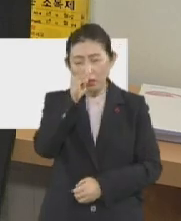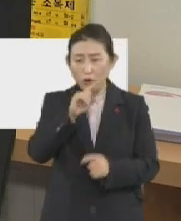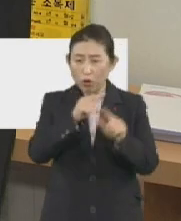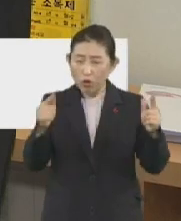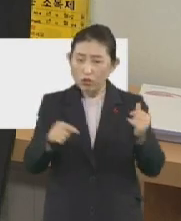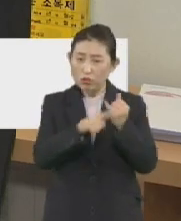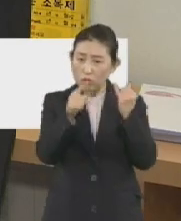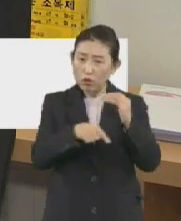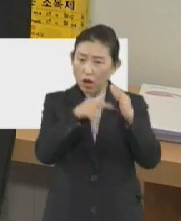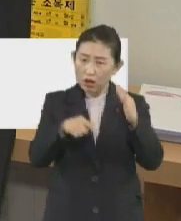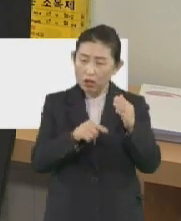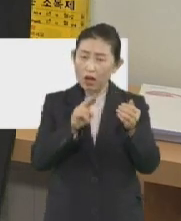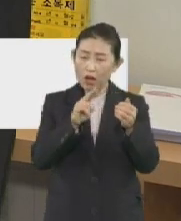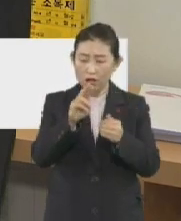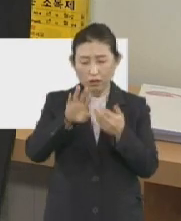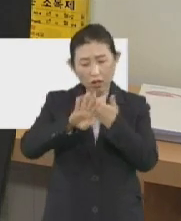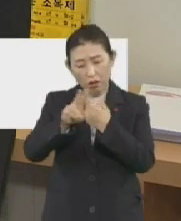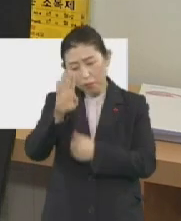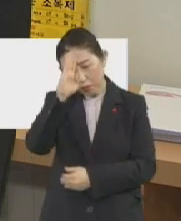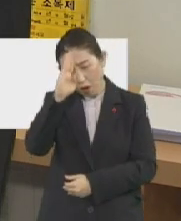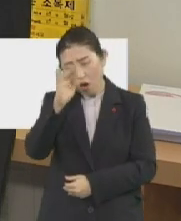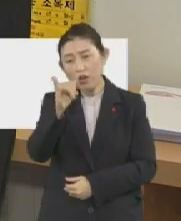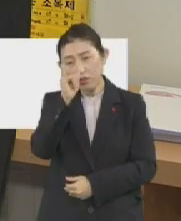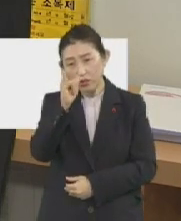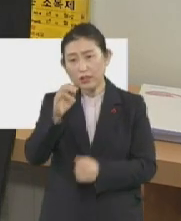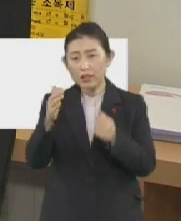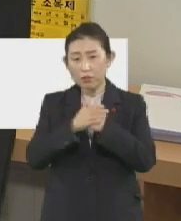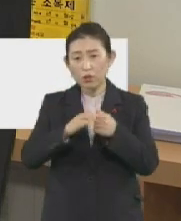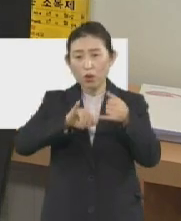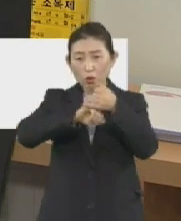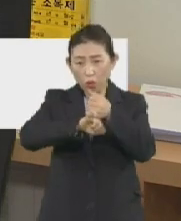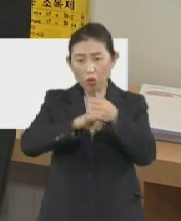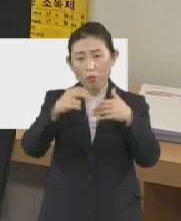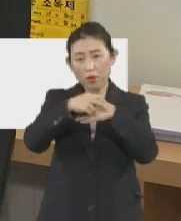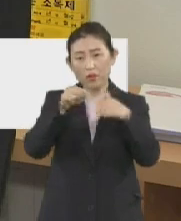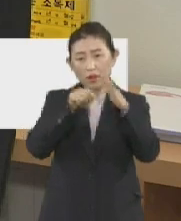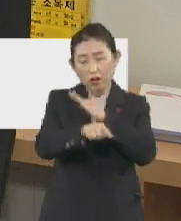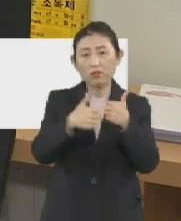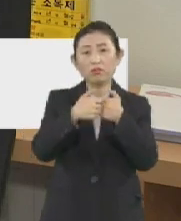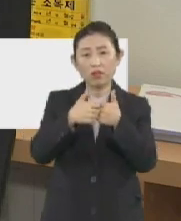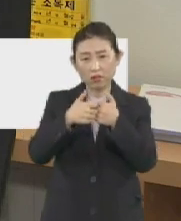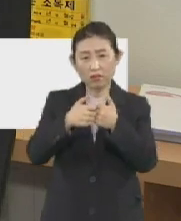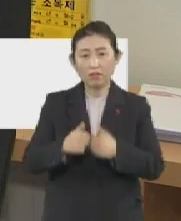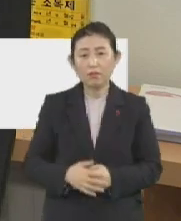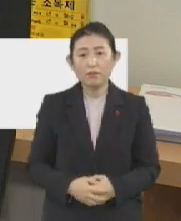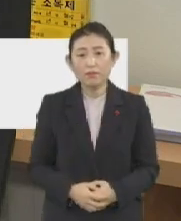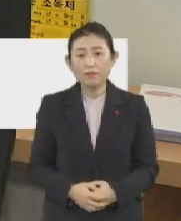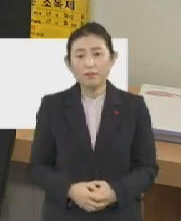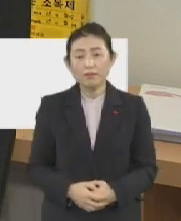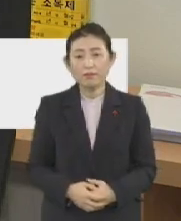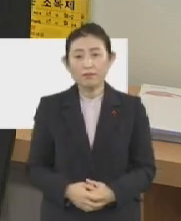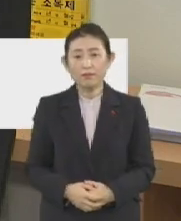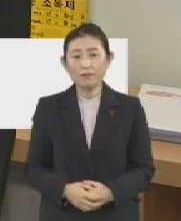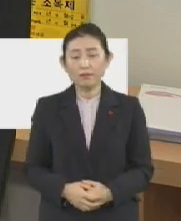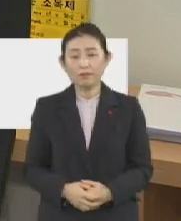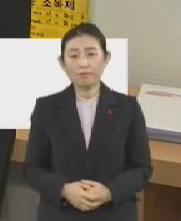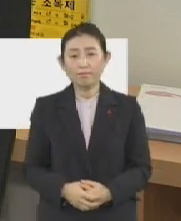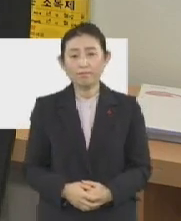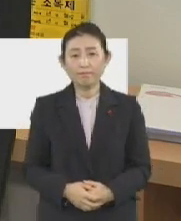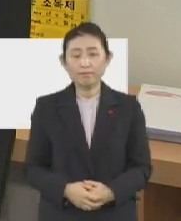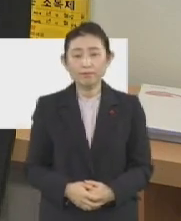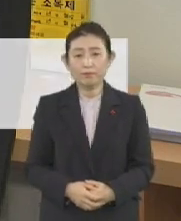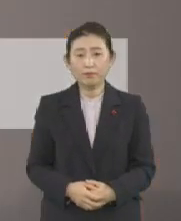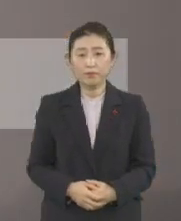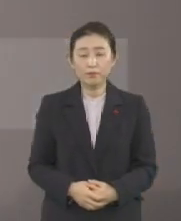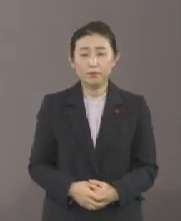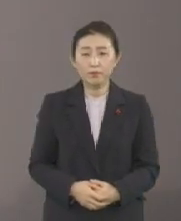질환, 근종이라든지 다른 내과적 질환이 있을 수가 있기 때문에 오셔서 산부인과 진료를 보시는 것이 좋을 것으로